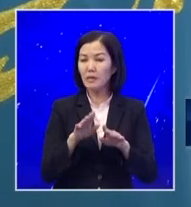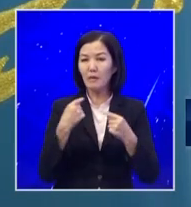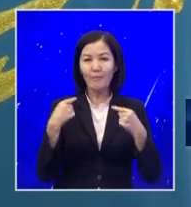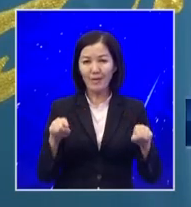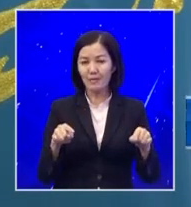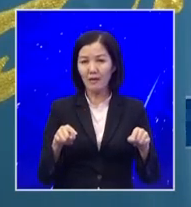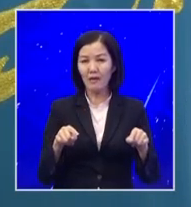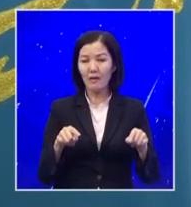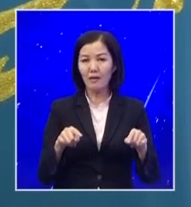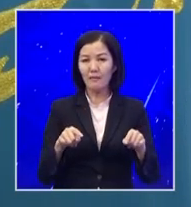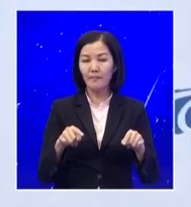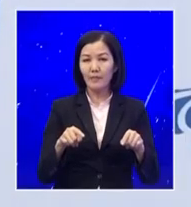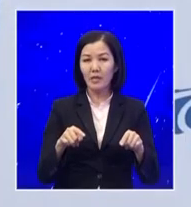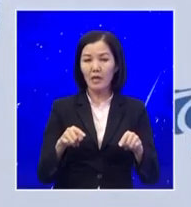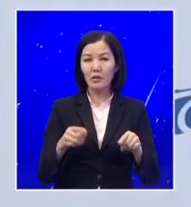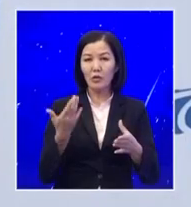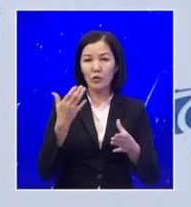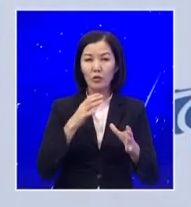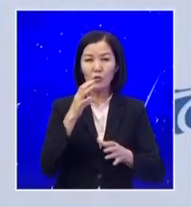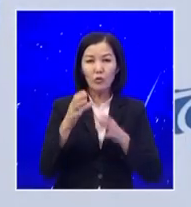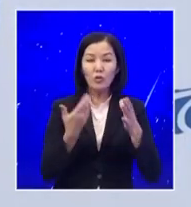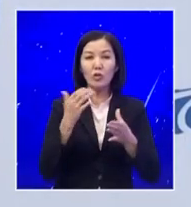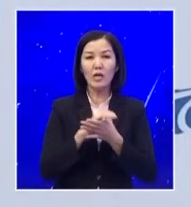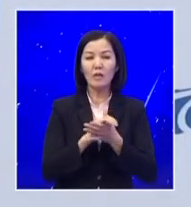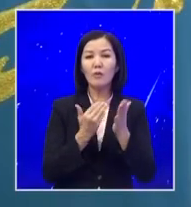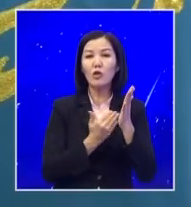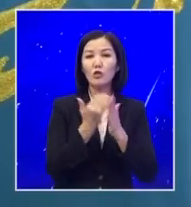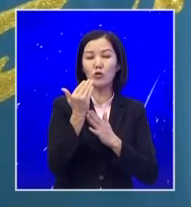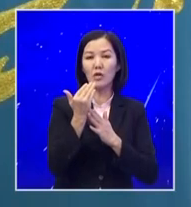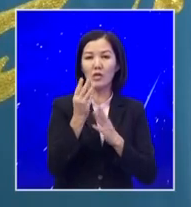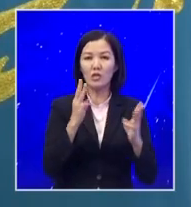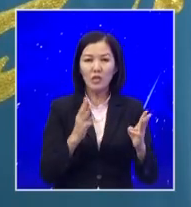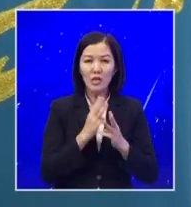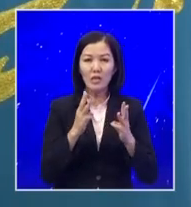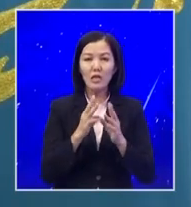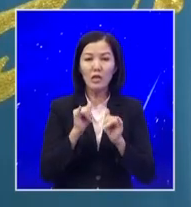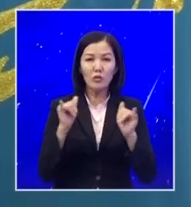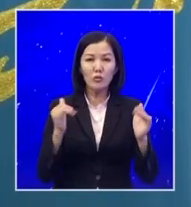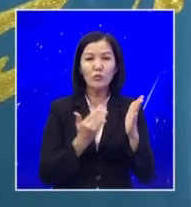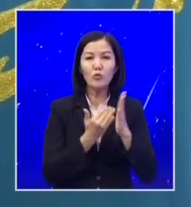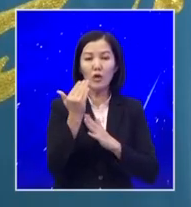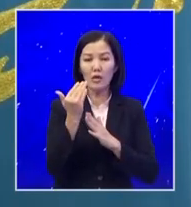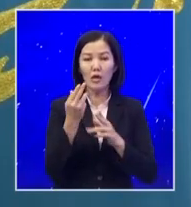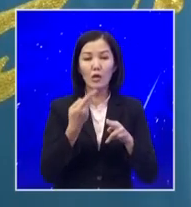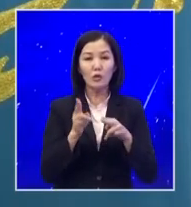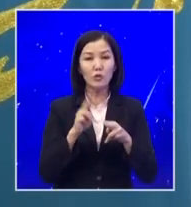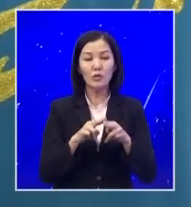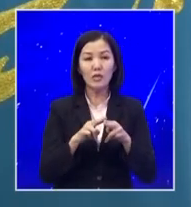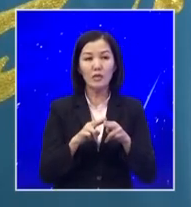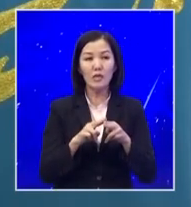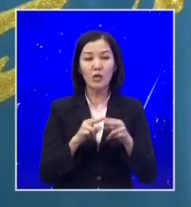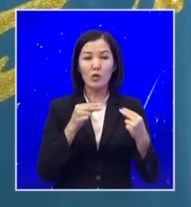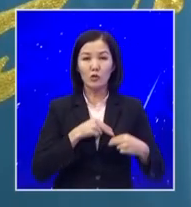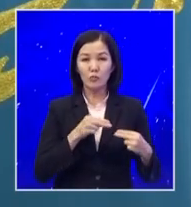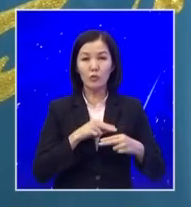да жоғары. Өзінің мен дегені басымырақ қазіргі балалардың. Сондықтан бұлдай балалармен жұмыс